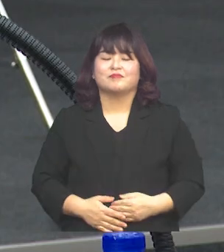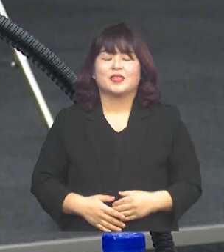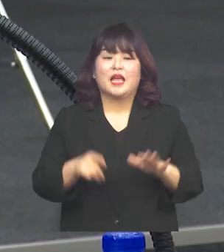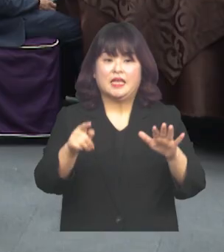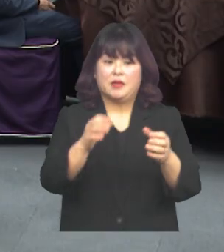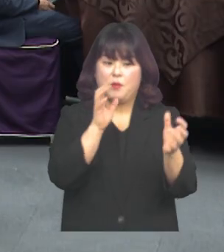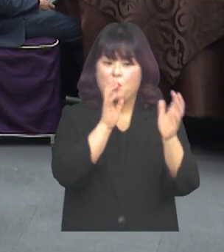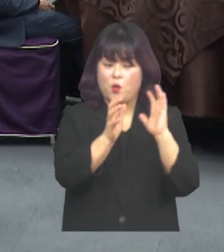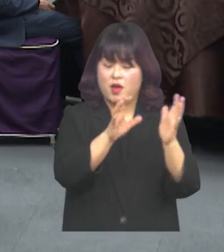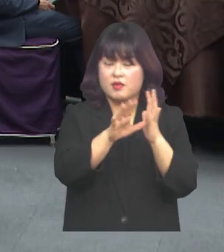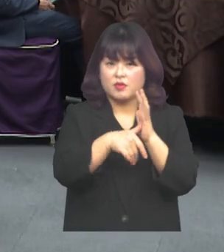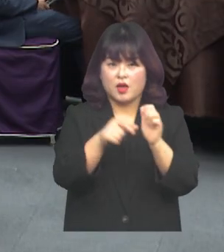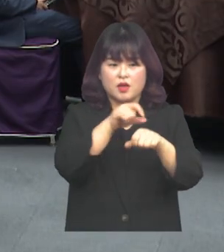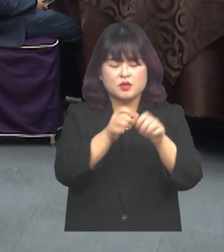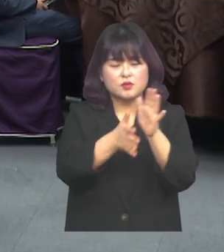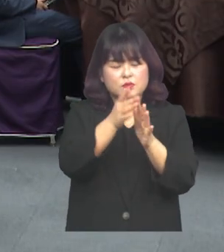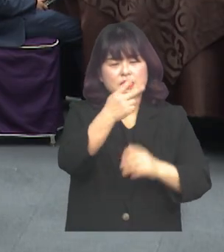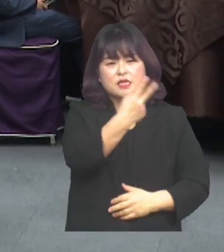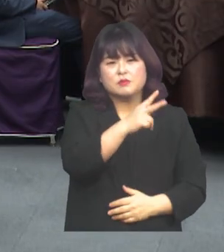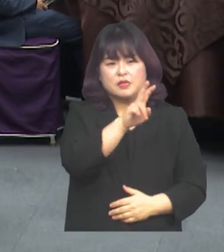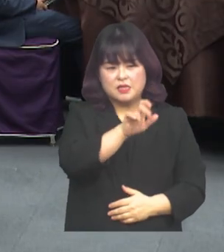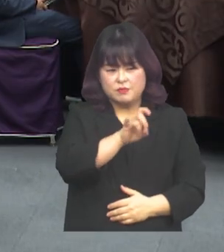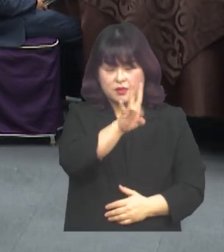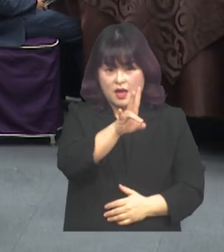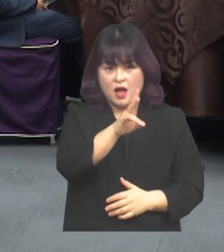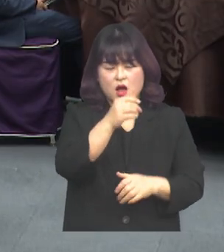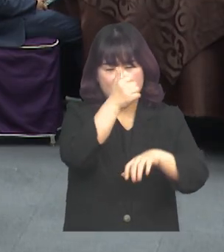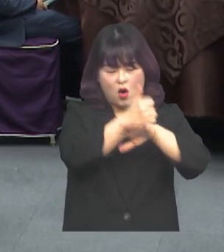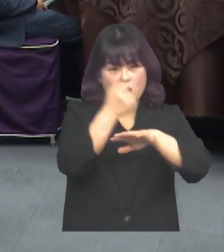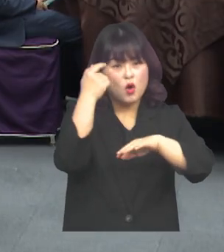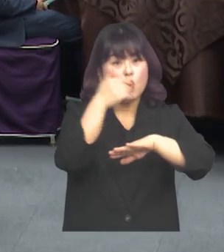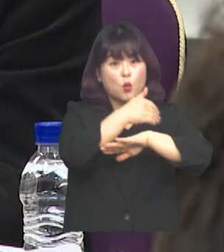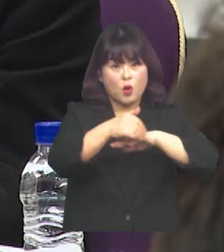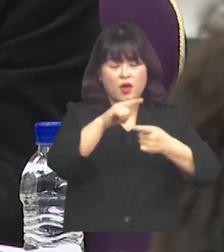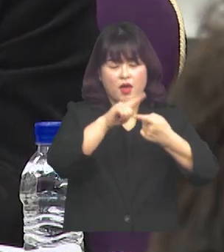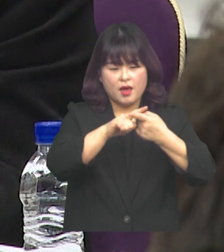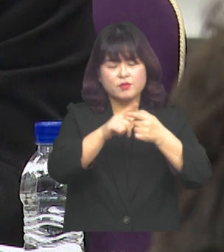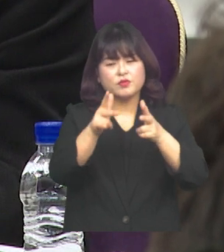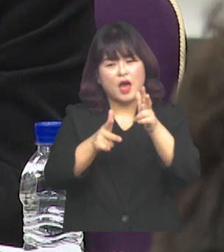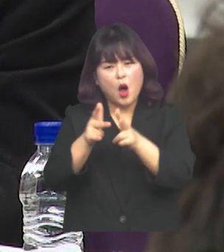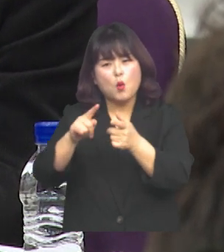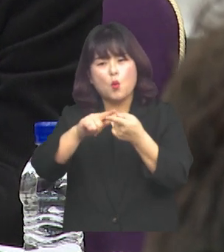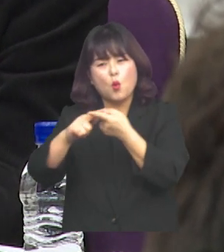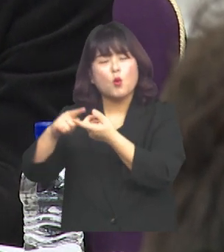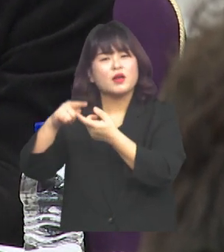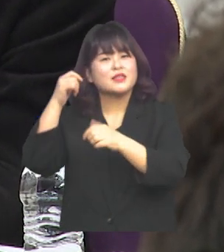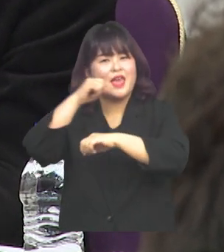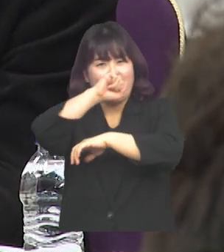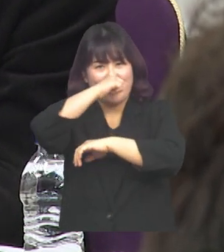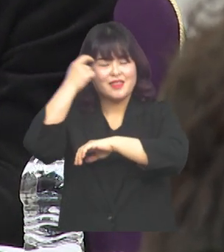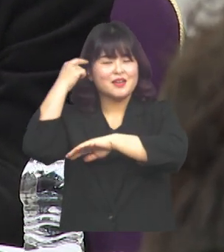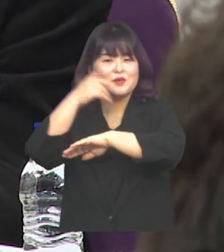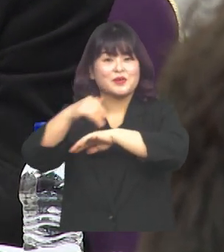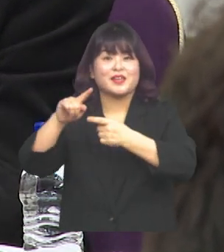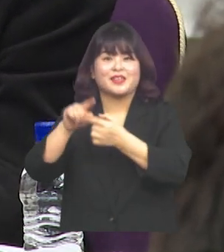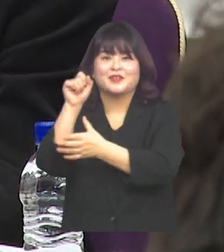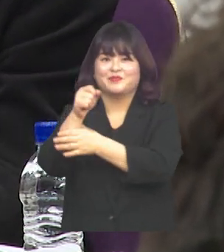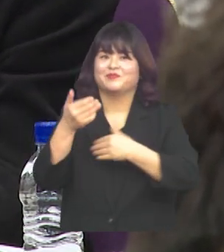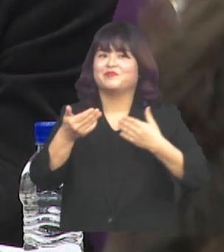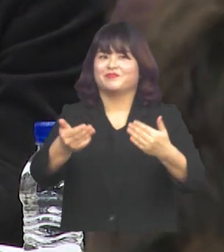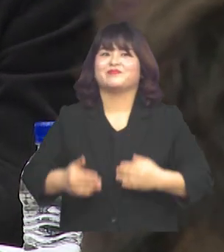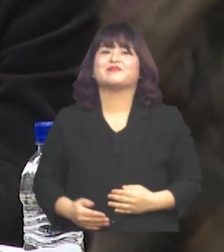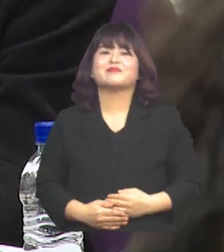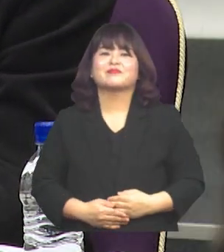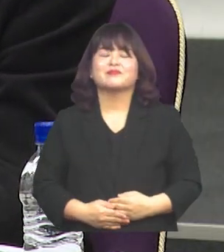이날 회의에서는 2024년 사업 결과 및 결산안과 2025년 사업 계획 및 예산안을